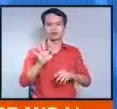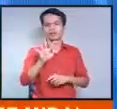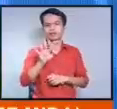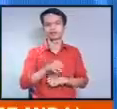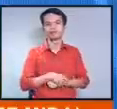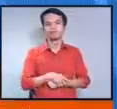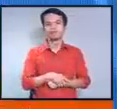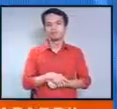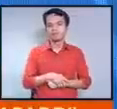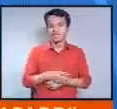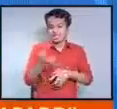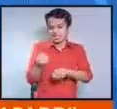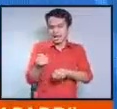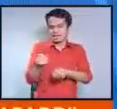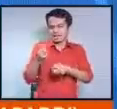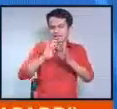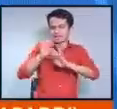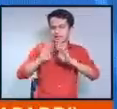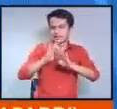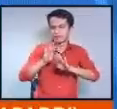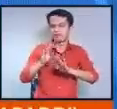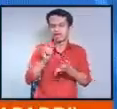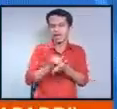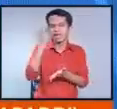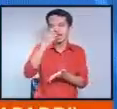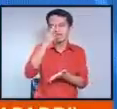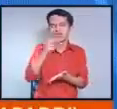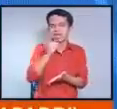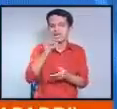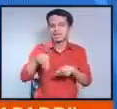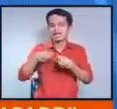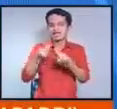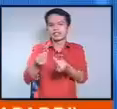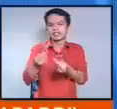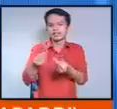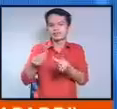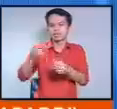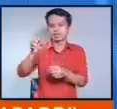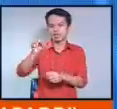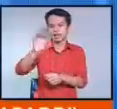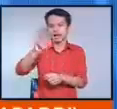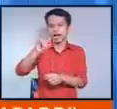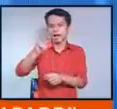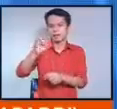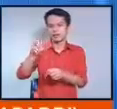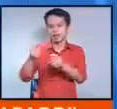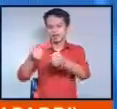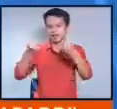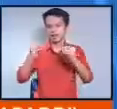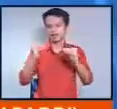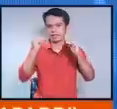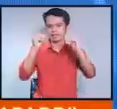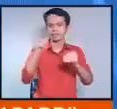trust issues. Yan daw ang dahilan kung bakit hindi binigyan ng Pangulo ng cabinet rank si VP Leni Robredo.